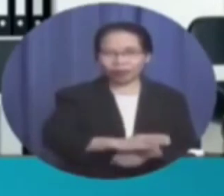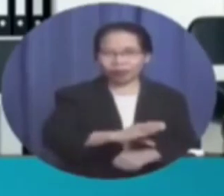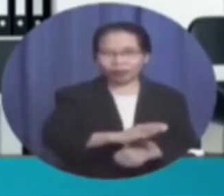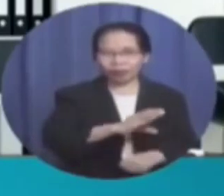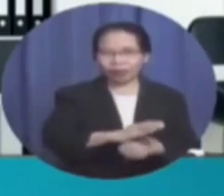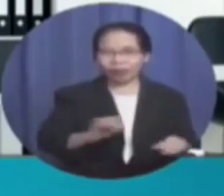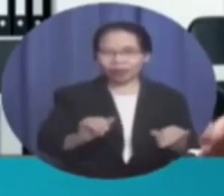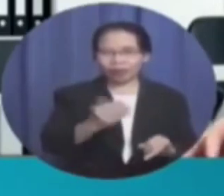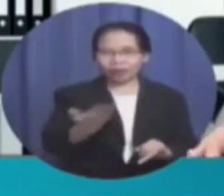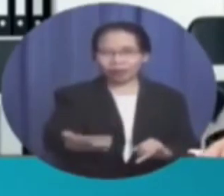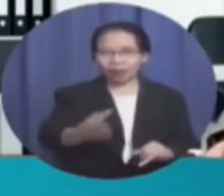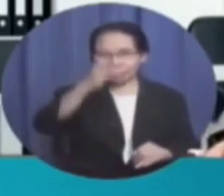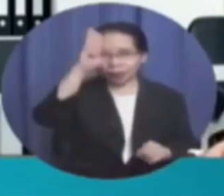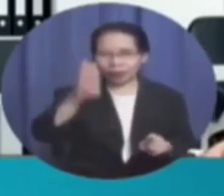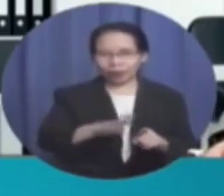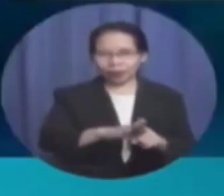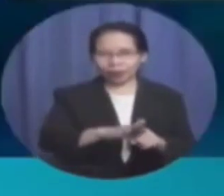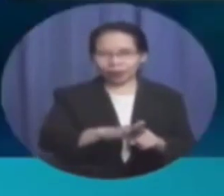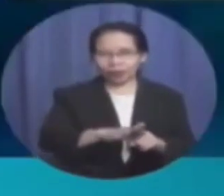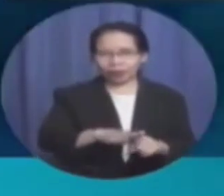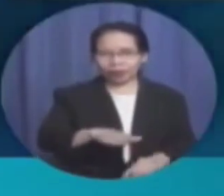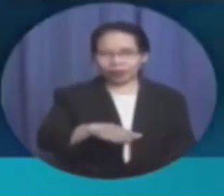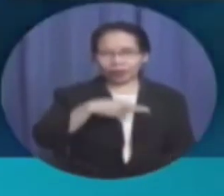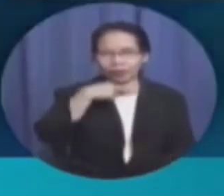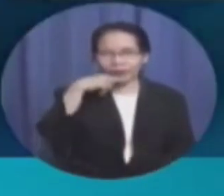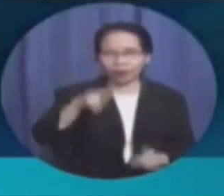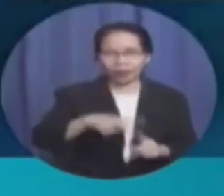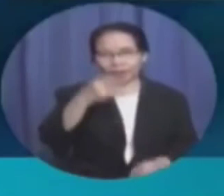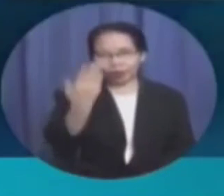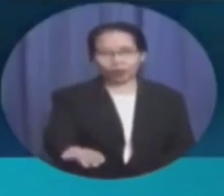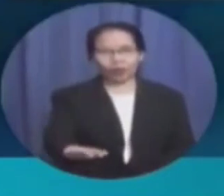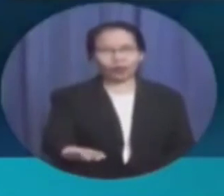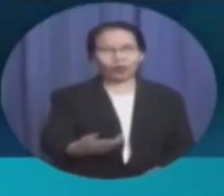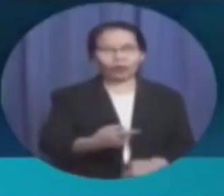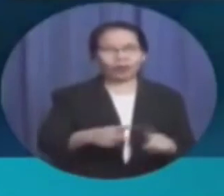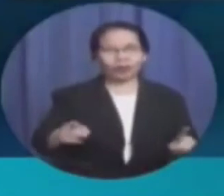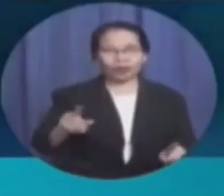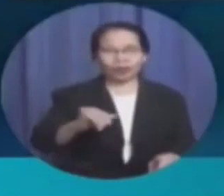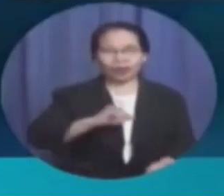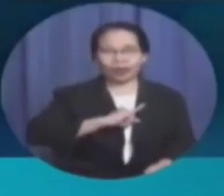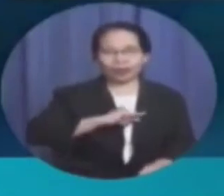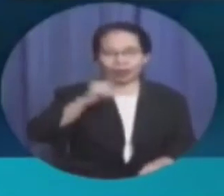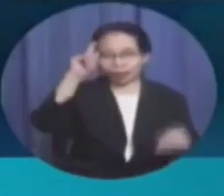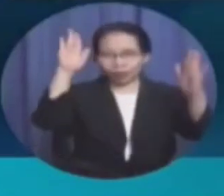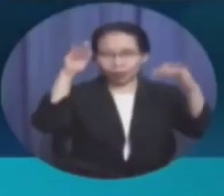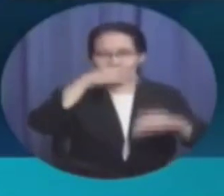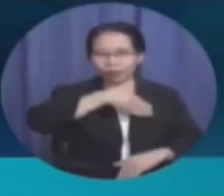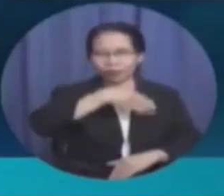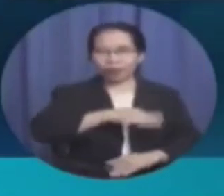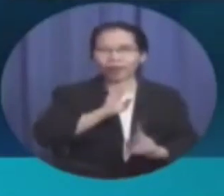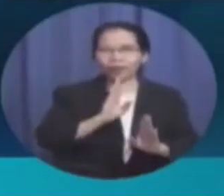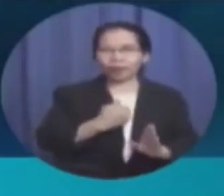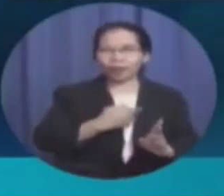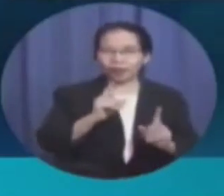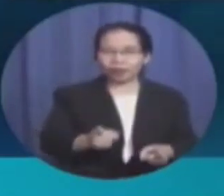iglesia, kagaya mo kapatid na Hermi, hindi natin maia-apply yon. Pero sana nakinabang ka sa sagot